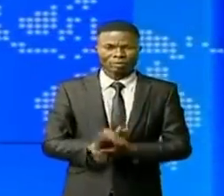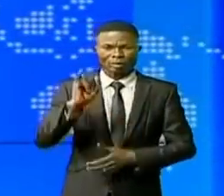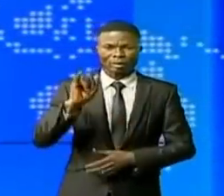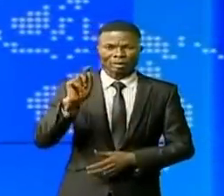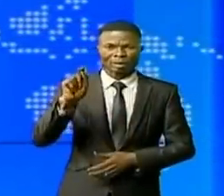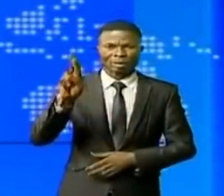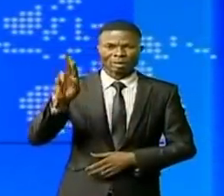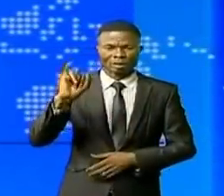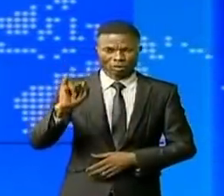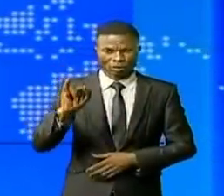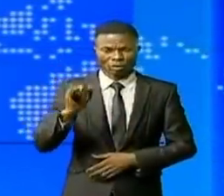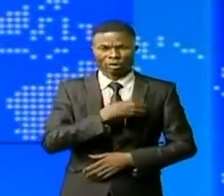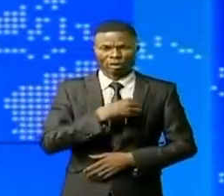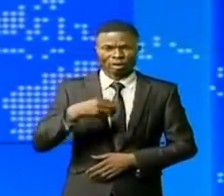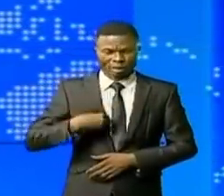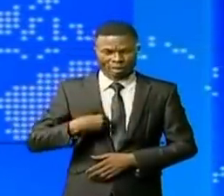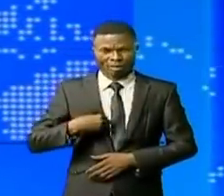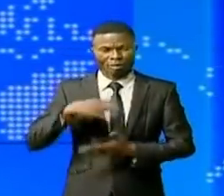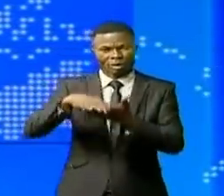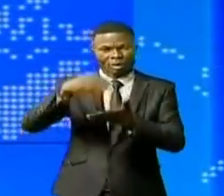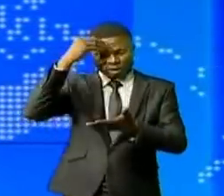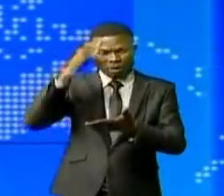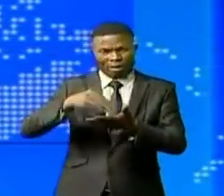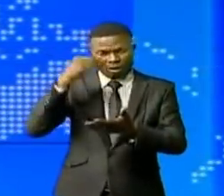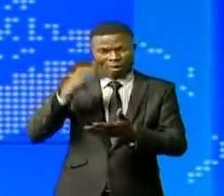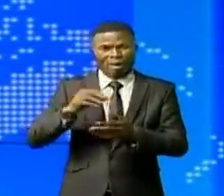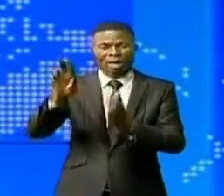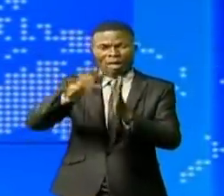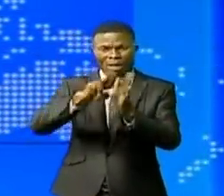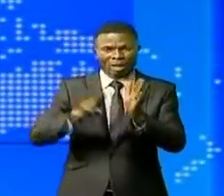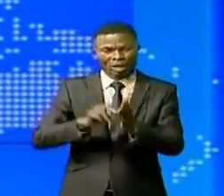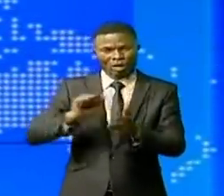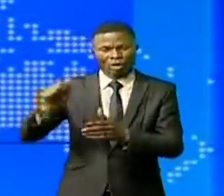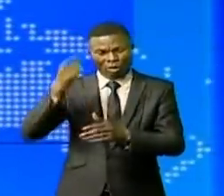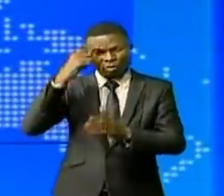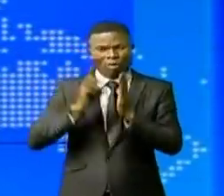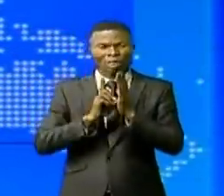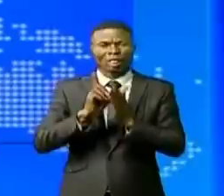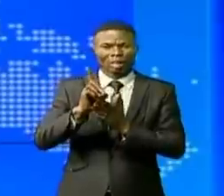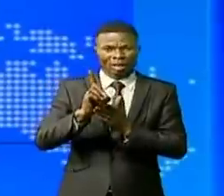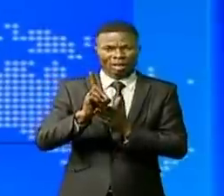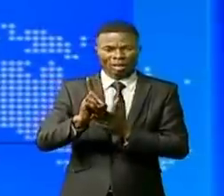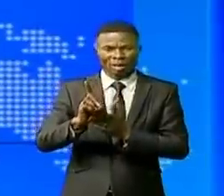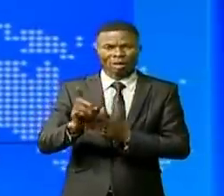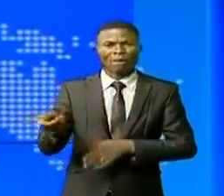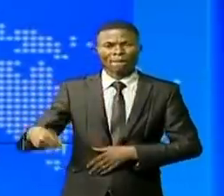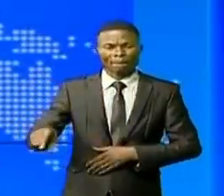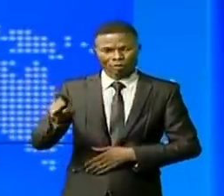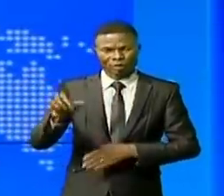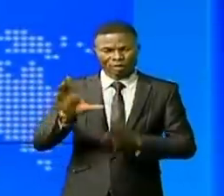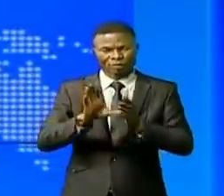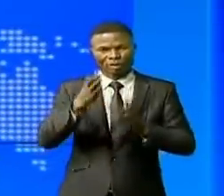les femmes étaient sensibilisées sur leur rôle pour le développement de cette